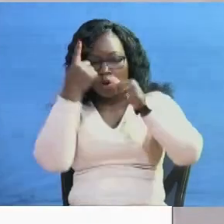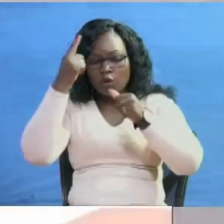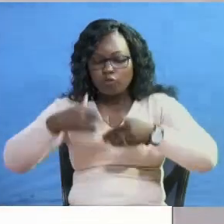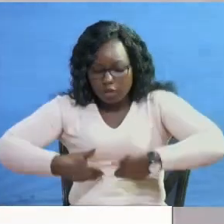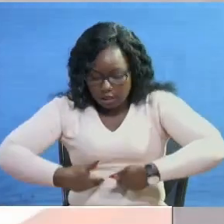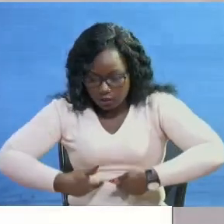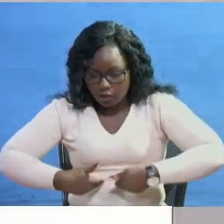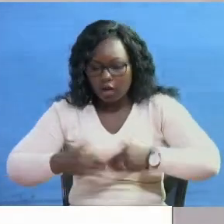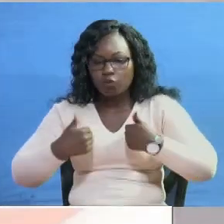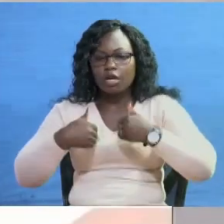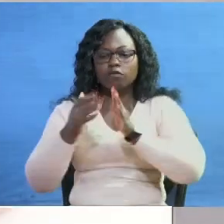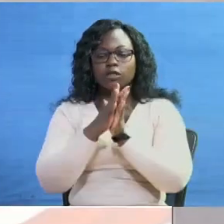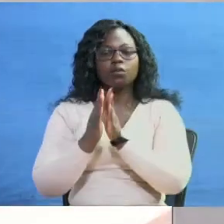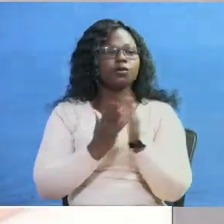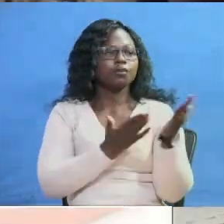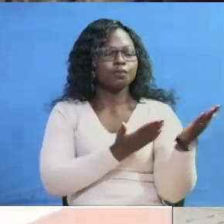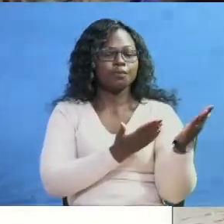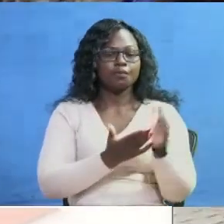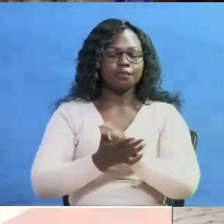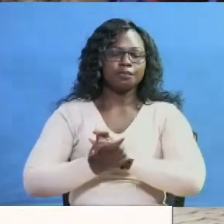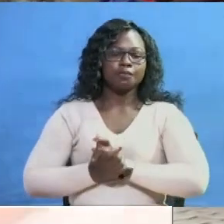nchini. Yvonne Kemuma narif.